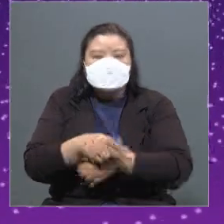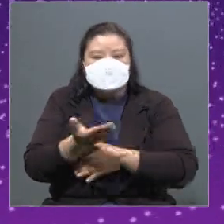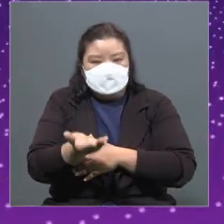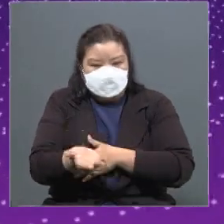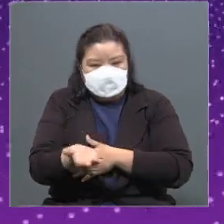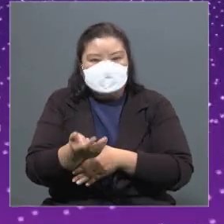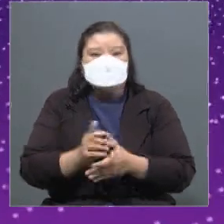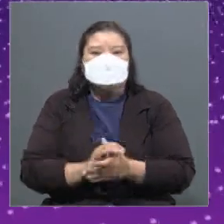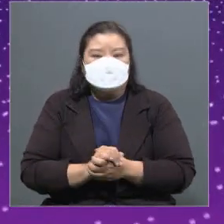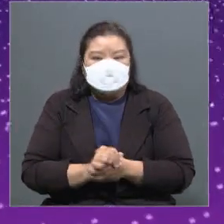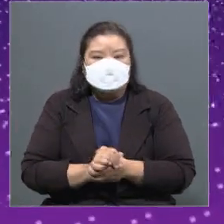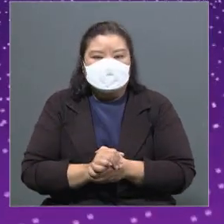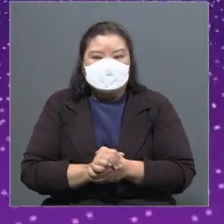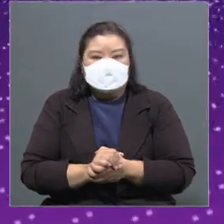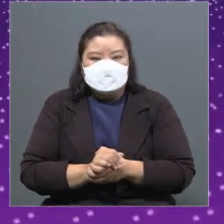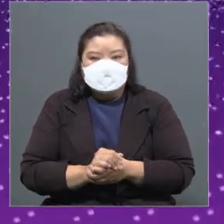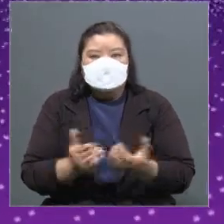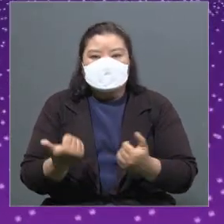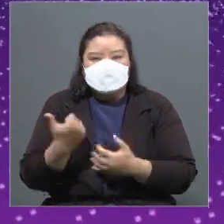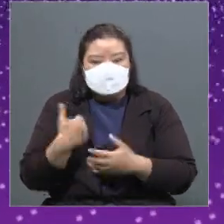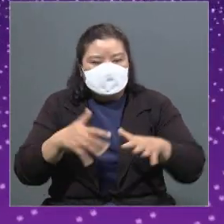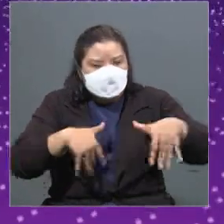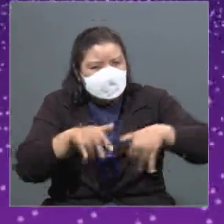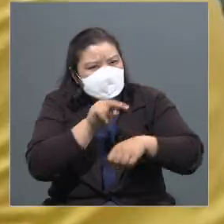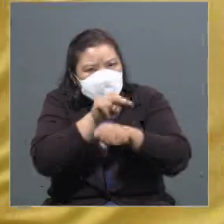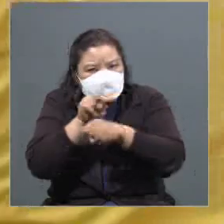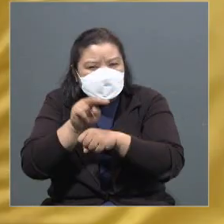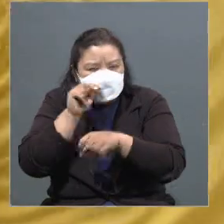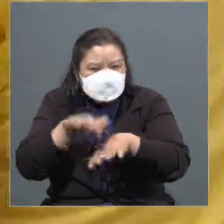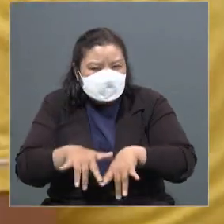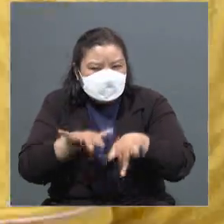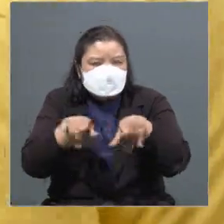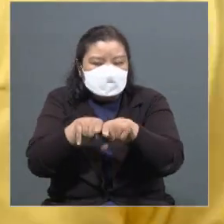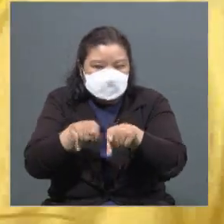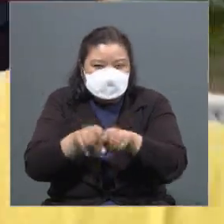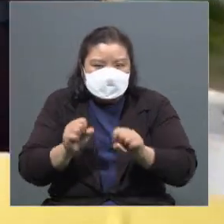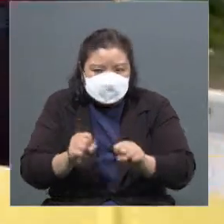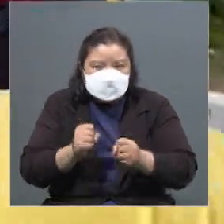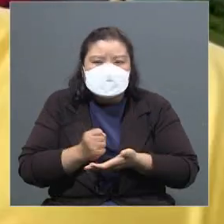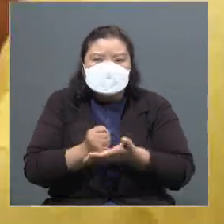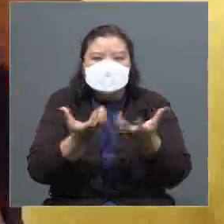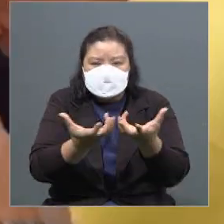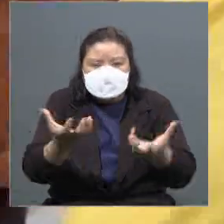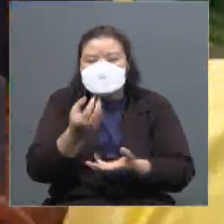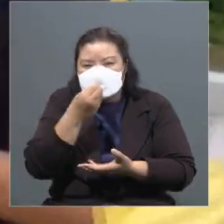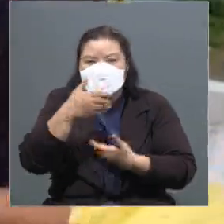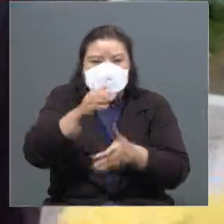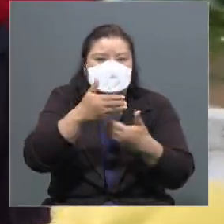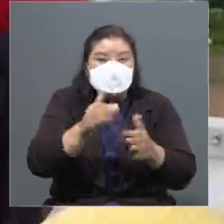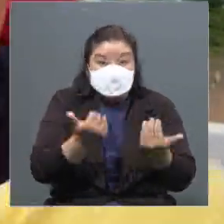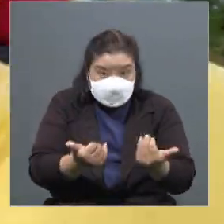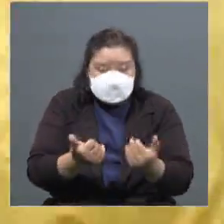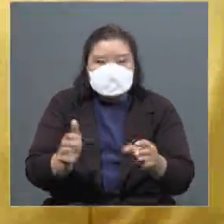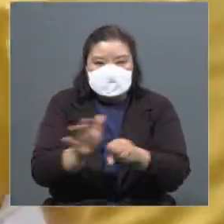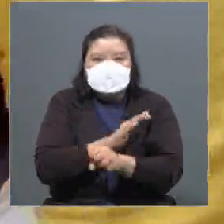พื้นที่จังหวัดหนองคายเพราะว่าตอนนี้มีหลายชุมชนเหมือนกันนะต้องพิจารณาที่ได้รับผลกระทบคือผู้สื่อข่าวรายงานบอกว่ามีประมาณ8ตำบลด้วยกัน